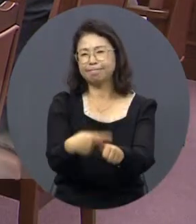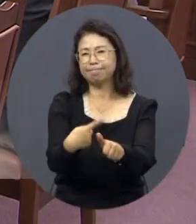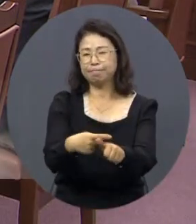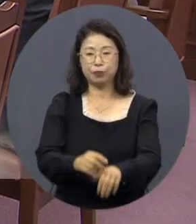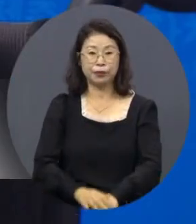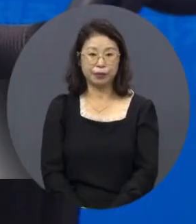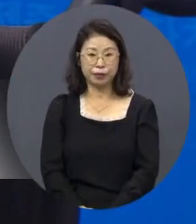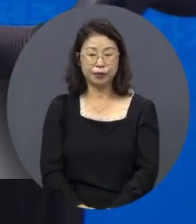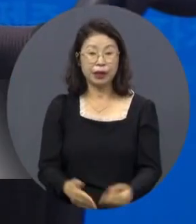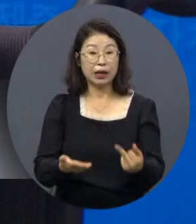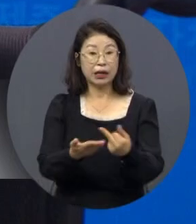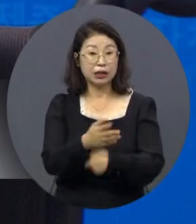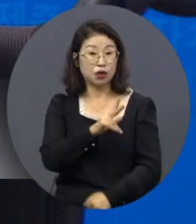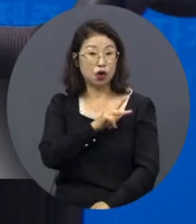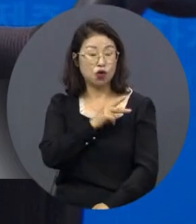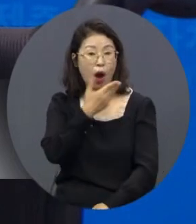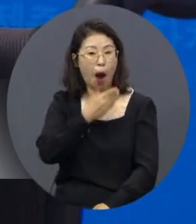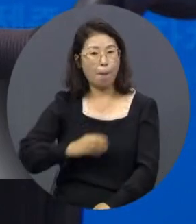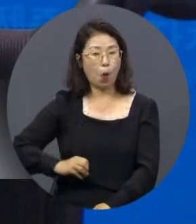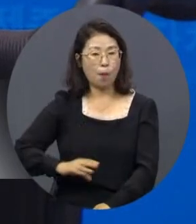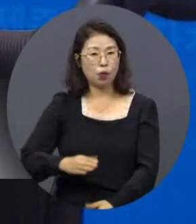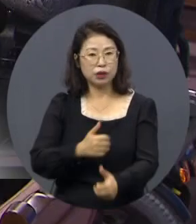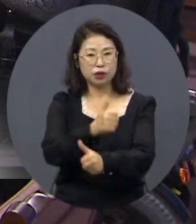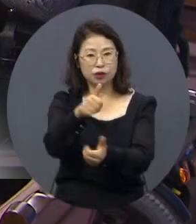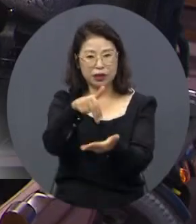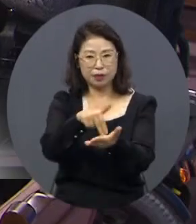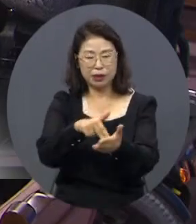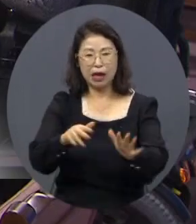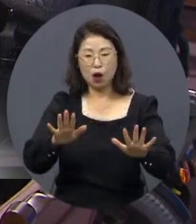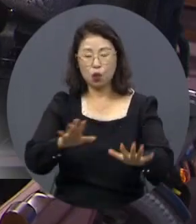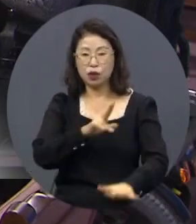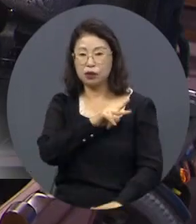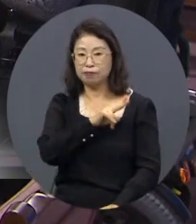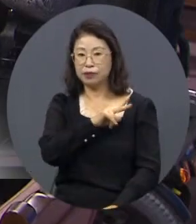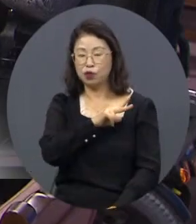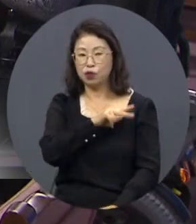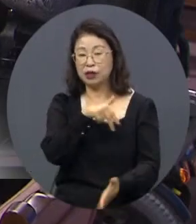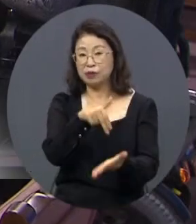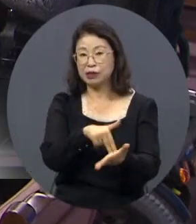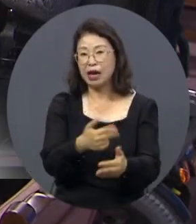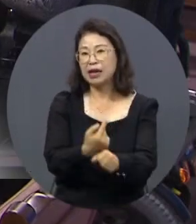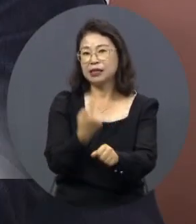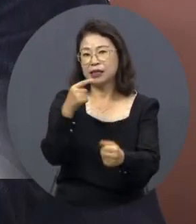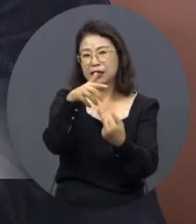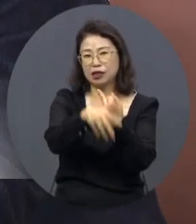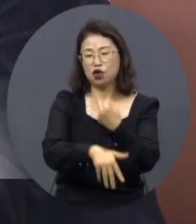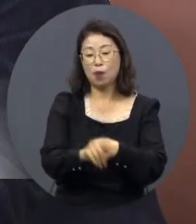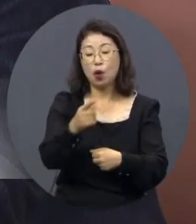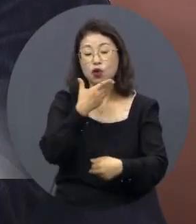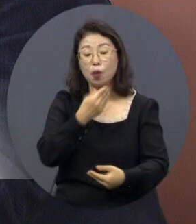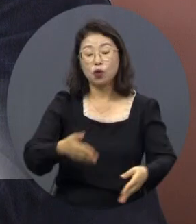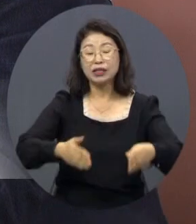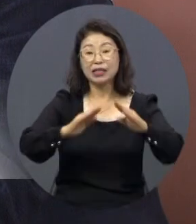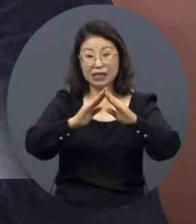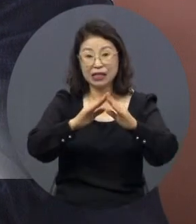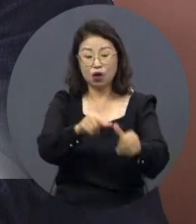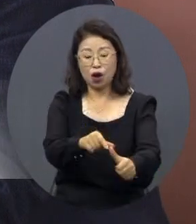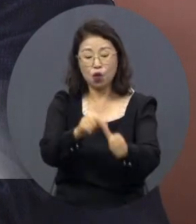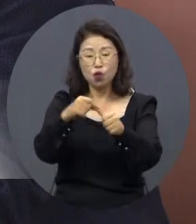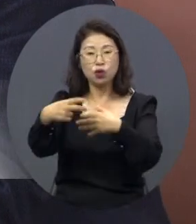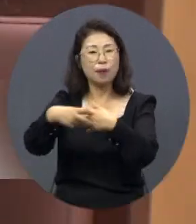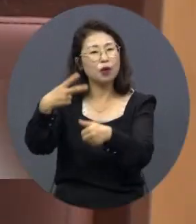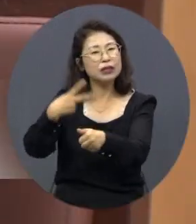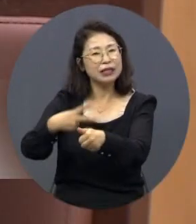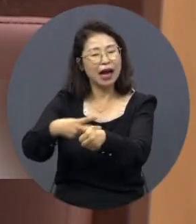쏟아졌습니다 제주도 의회 보건복지 안전 위원회에서도 의원들은 지난해 서귀포시 모 복지 시설에 고용된